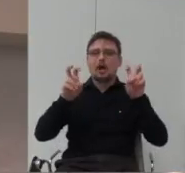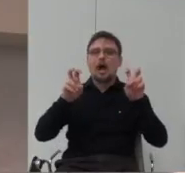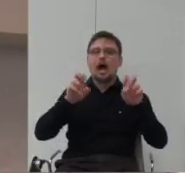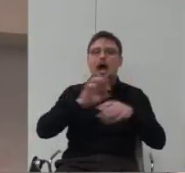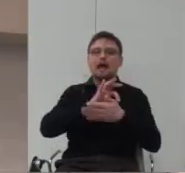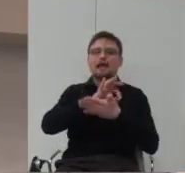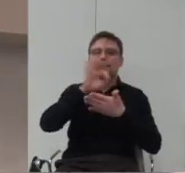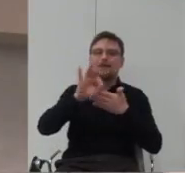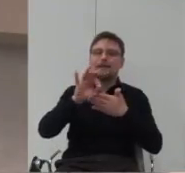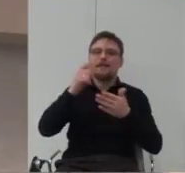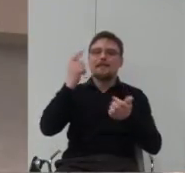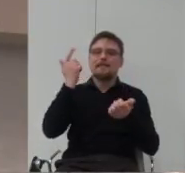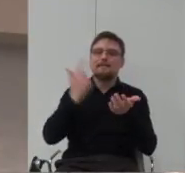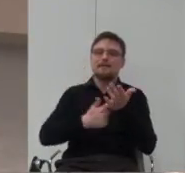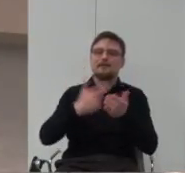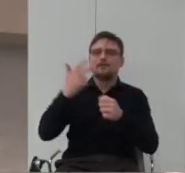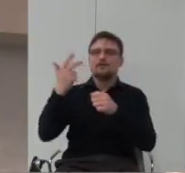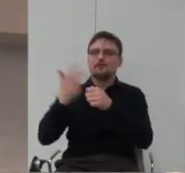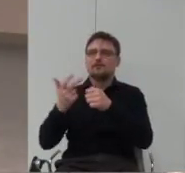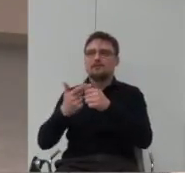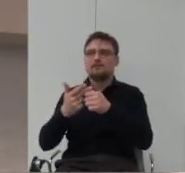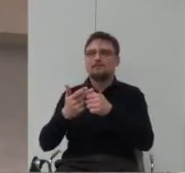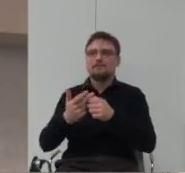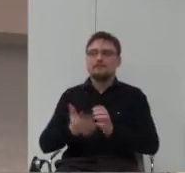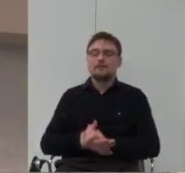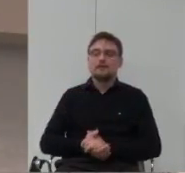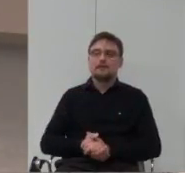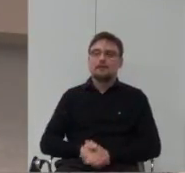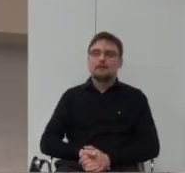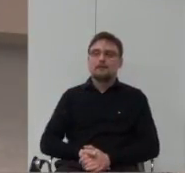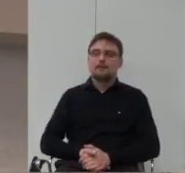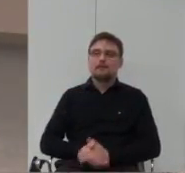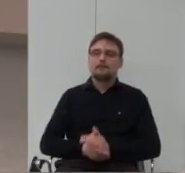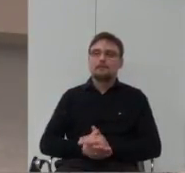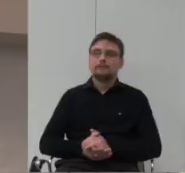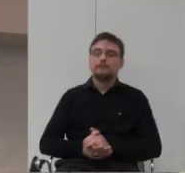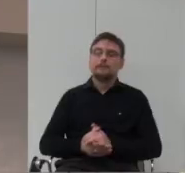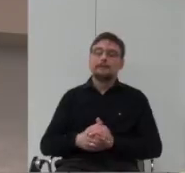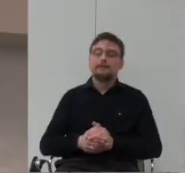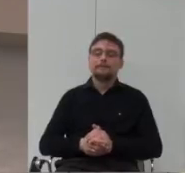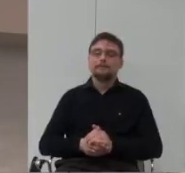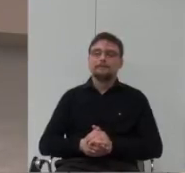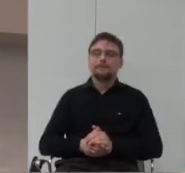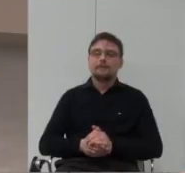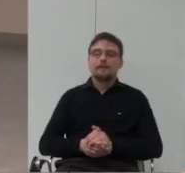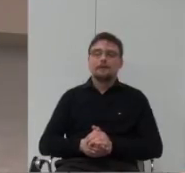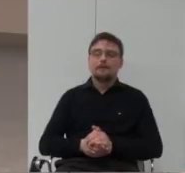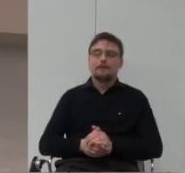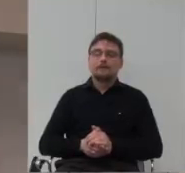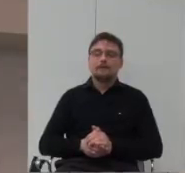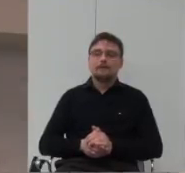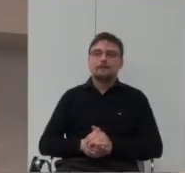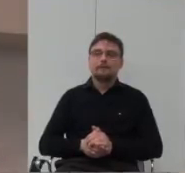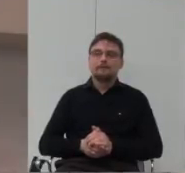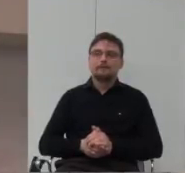też przyjrzeć takiej inicjatywie Architektura 2030. Przed chwilą to było,